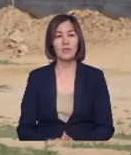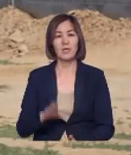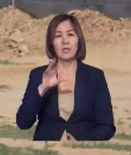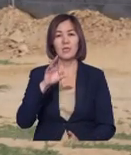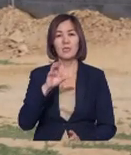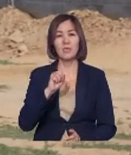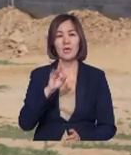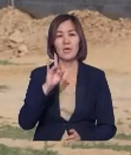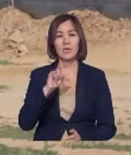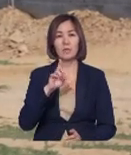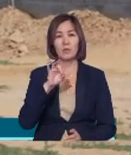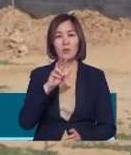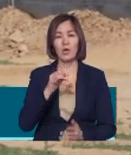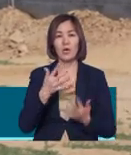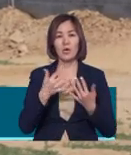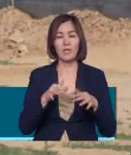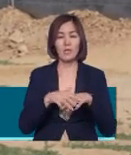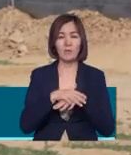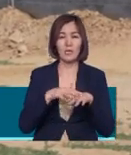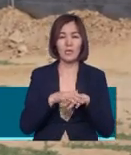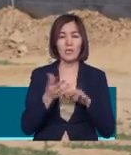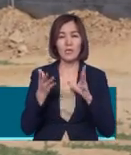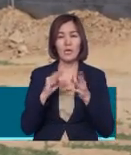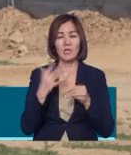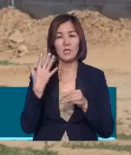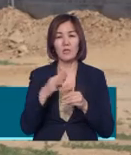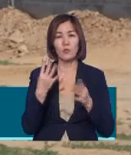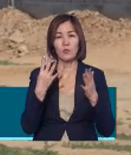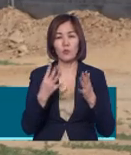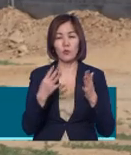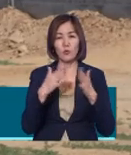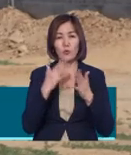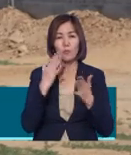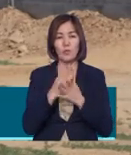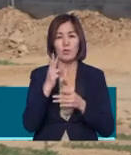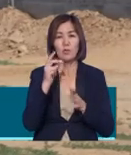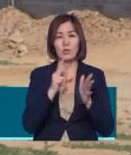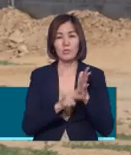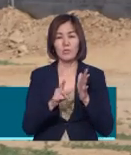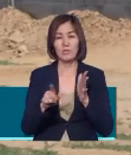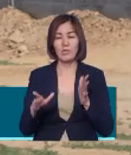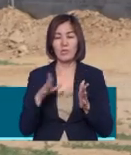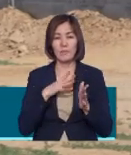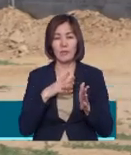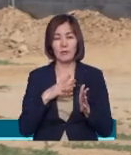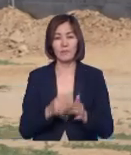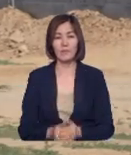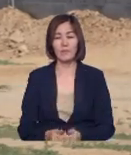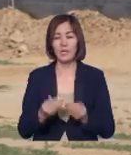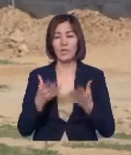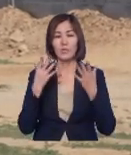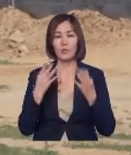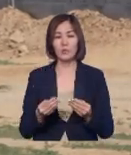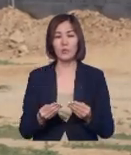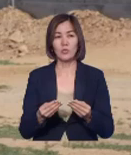мекені нақты 54 түтін бар. Жалпы саны 287 адам тұрады. Қазіргі